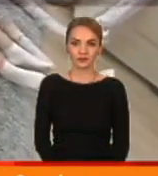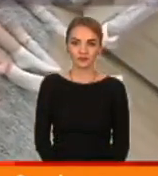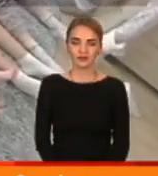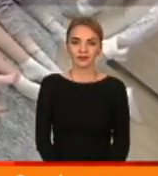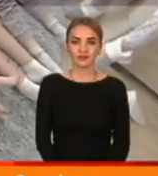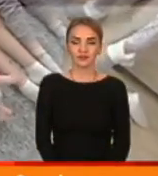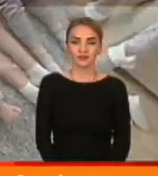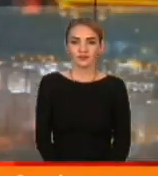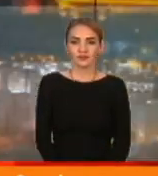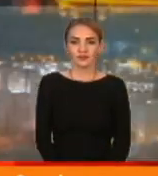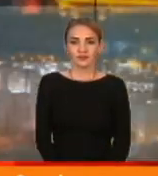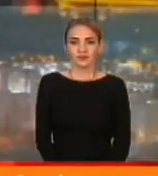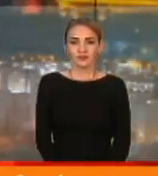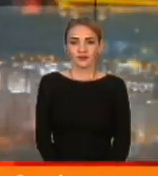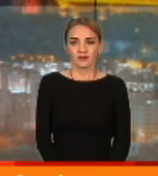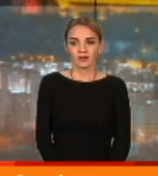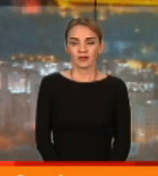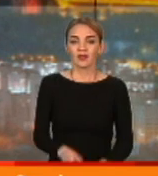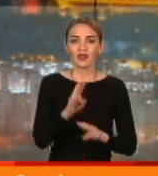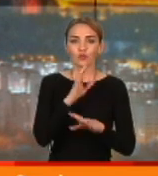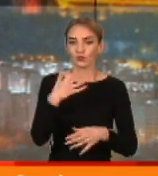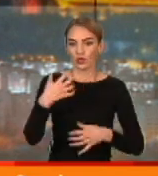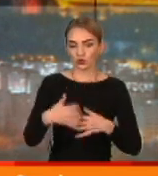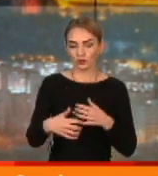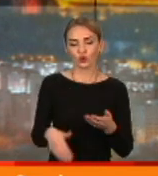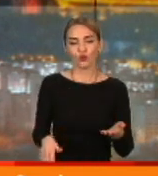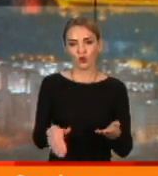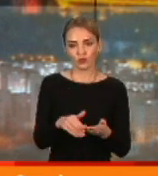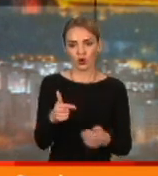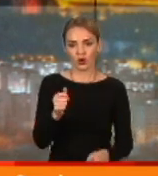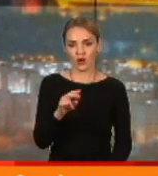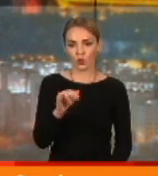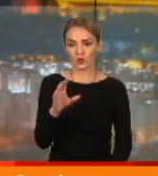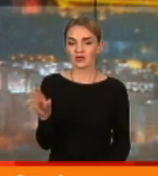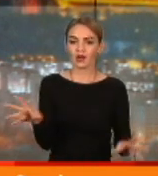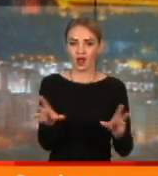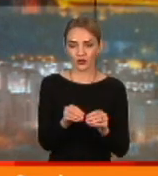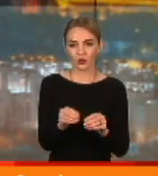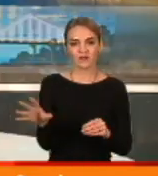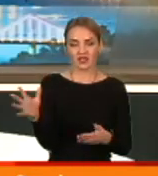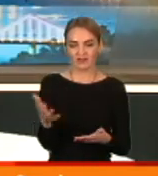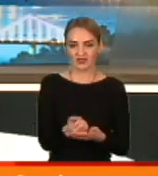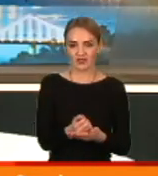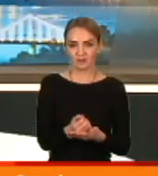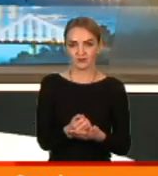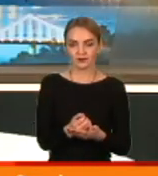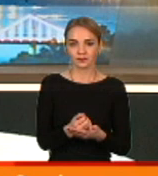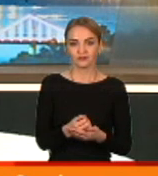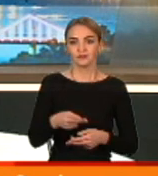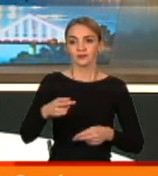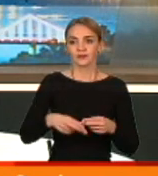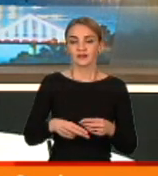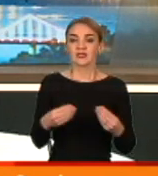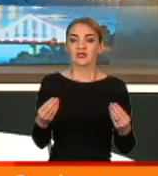«Вікна», СТБ. Не будьмо байдужими і допоможімо Ганусі разом все вийти. І на сам